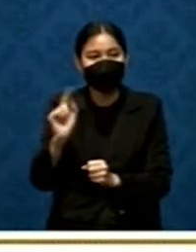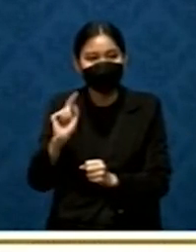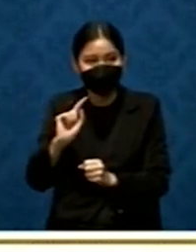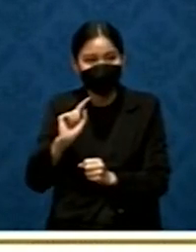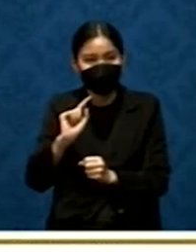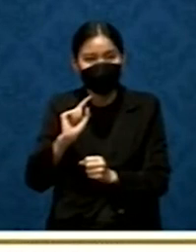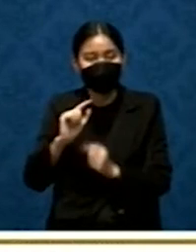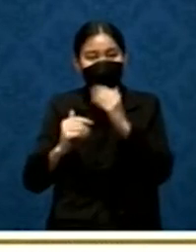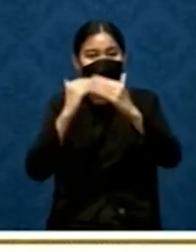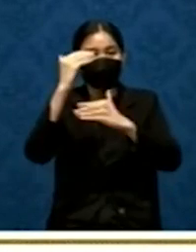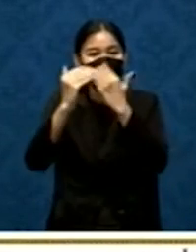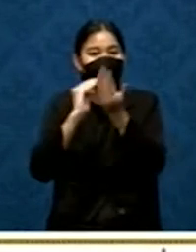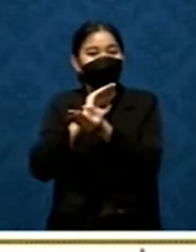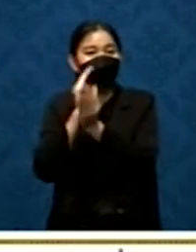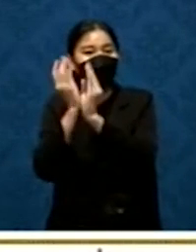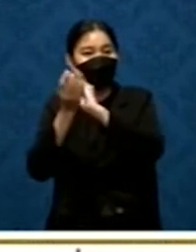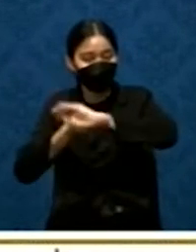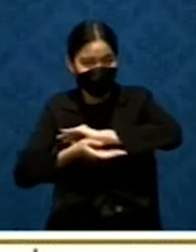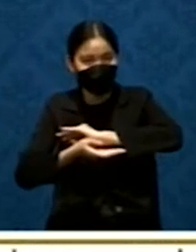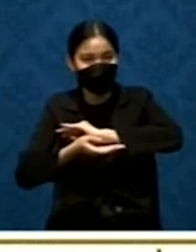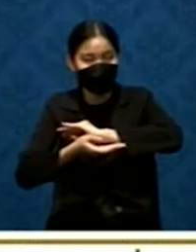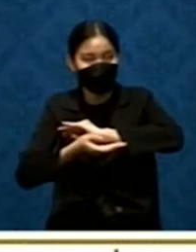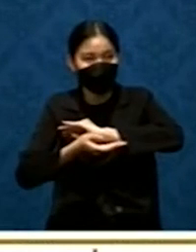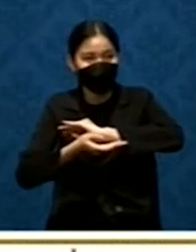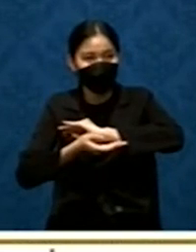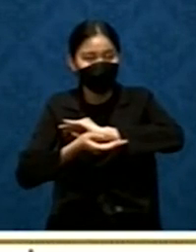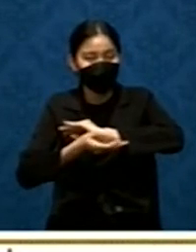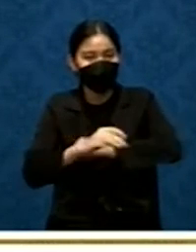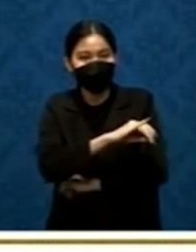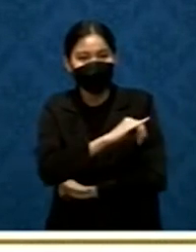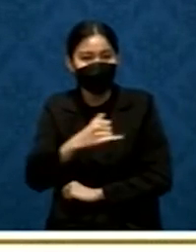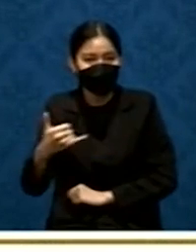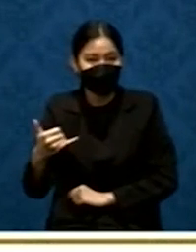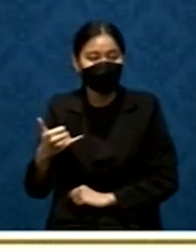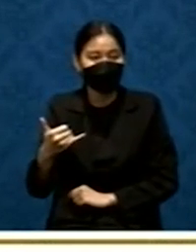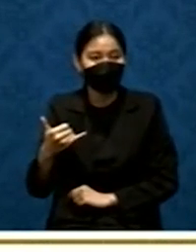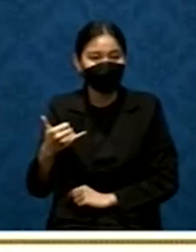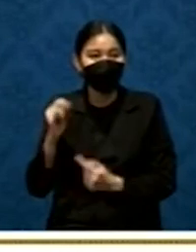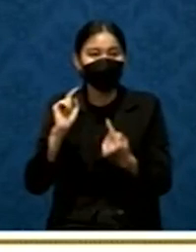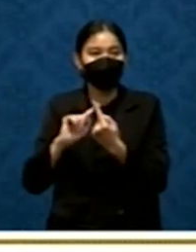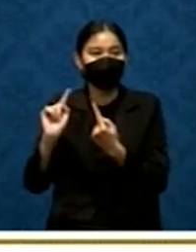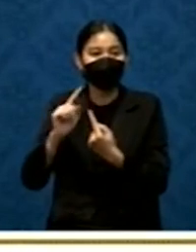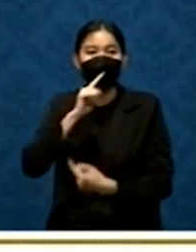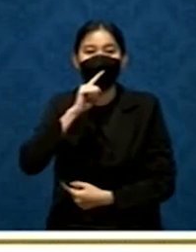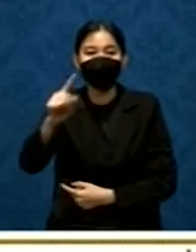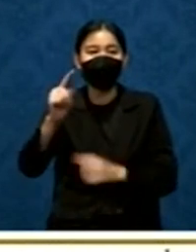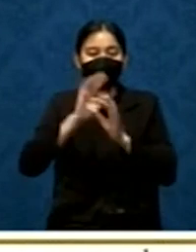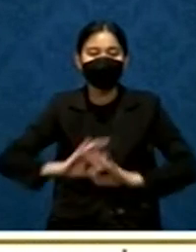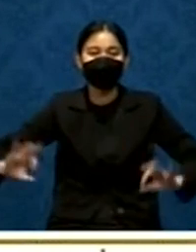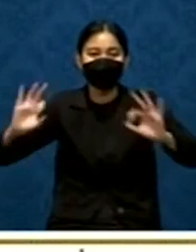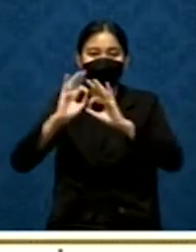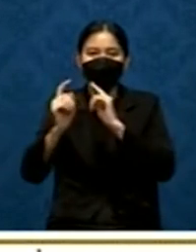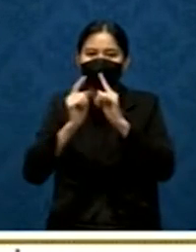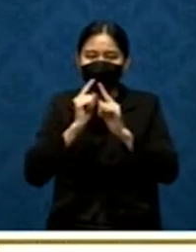รูปในหลักการของการปฏิรูปในบางอย่างในเรื่องของคดีสำคัญสำคัญที่พูดคุย